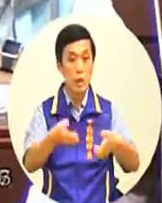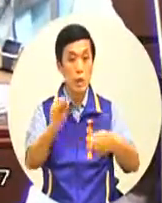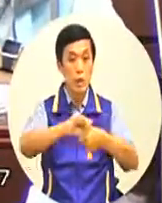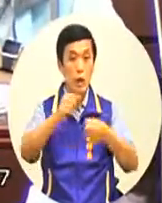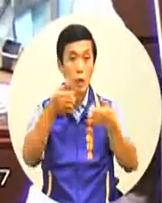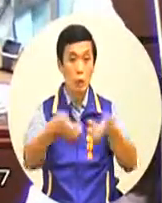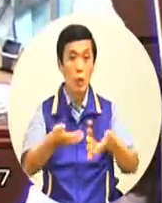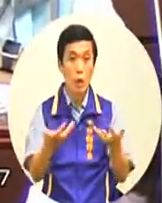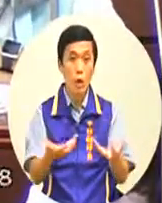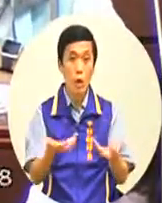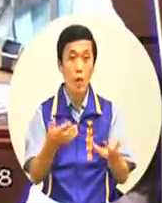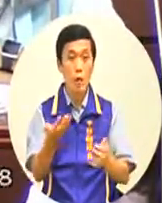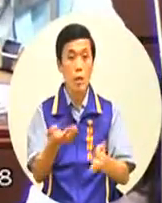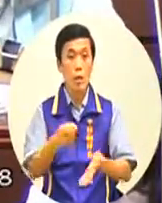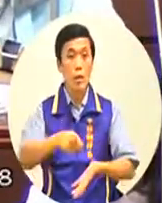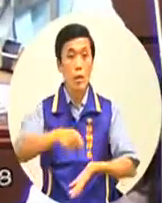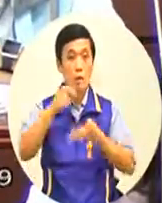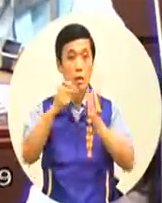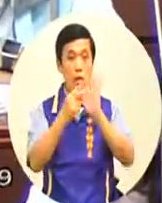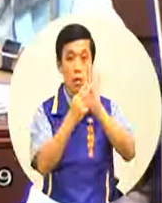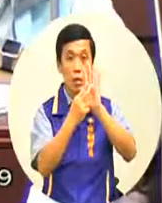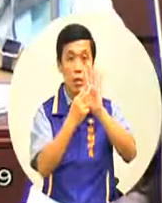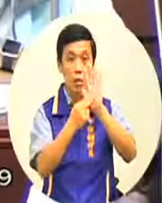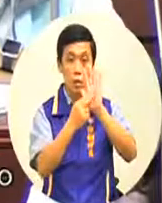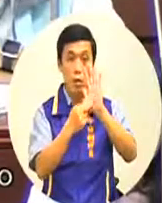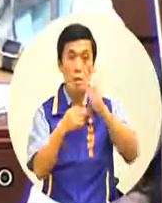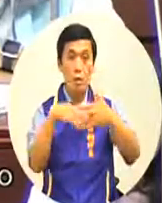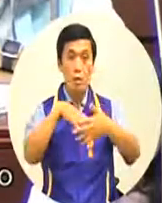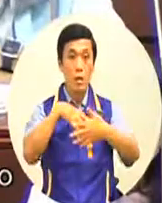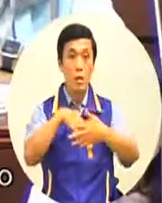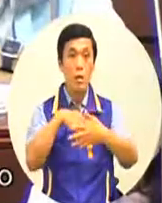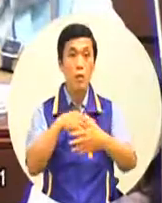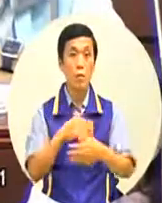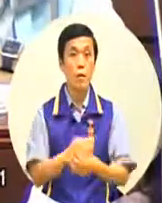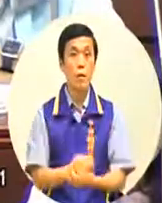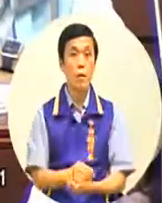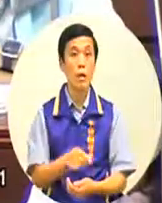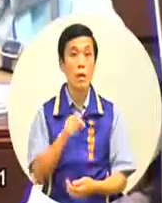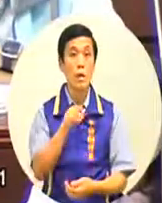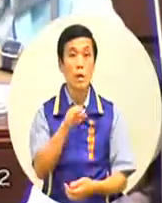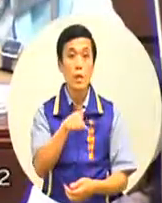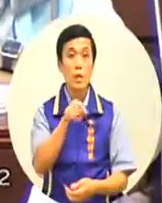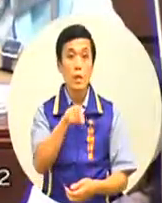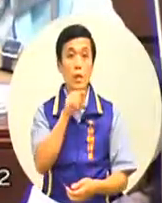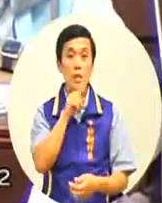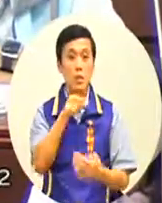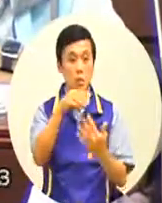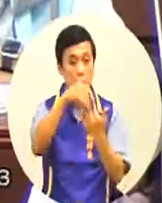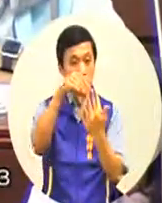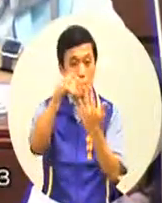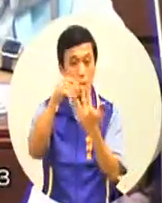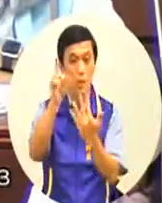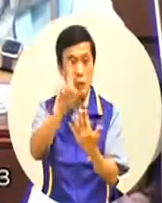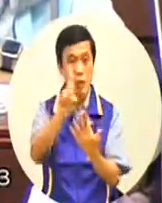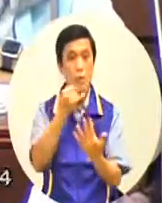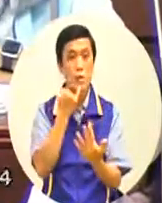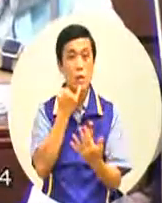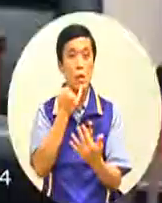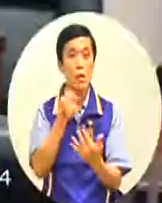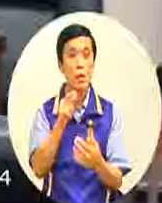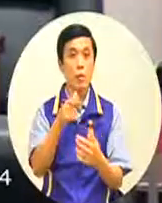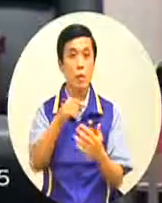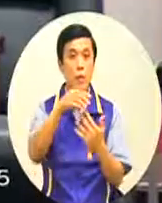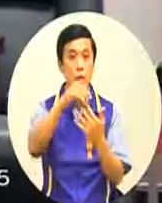所提的这个例子里头，我们依照说的 例子里头，你就择一就好。你们其他辅导，你变择